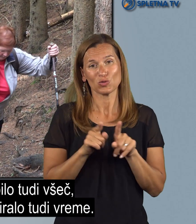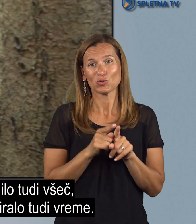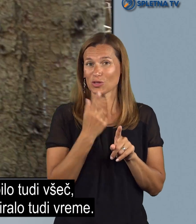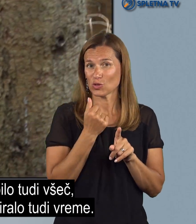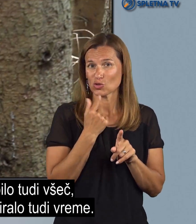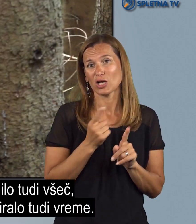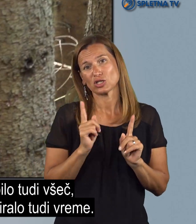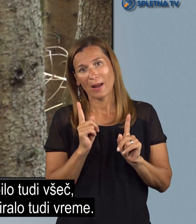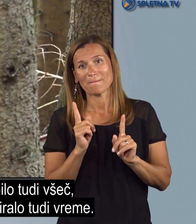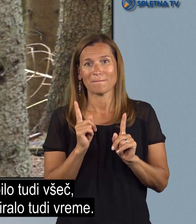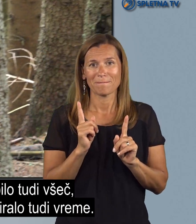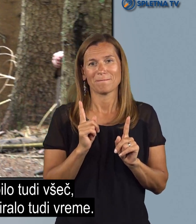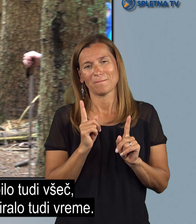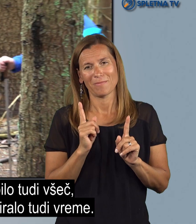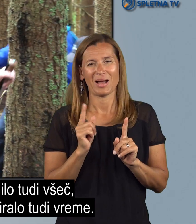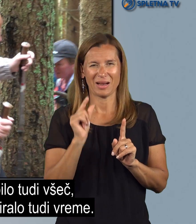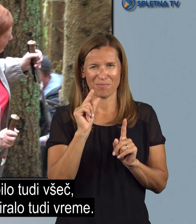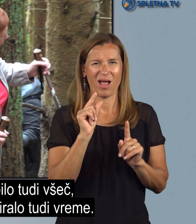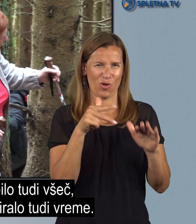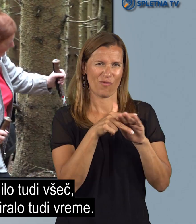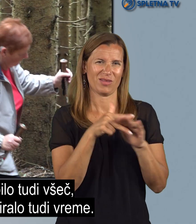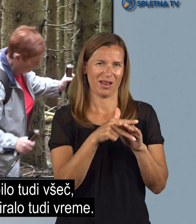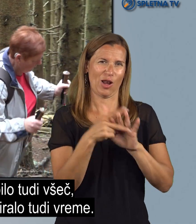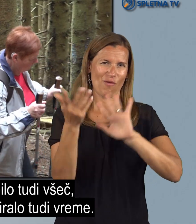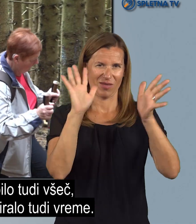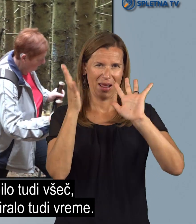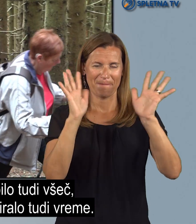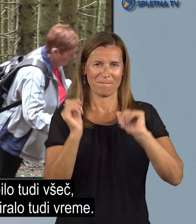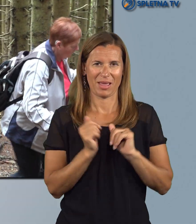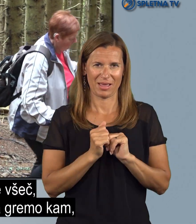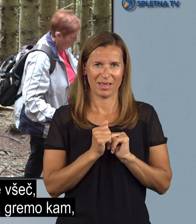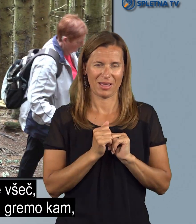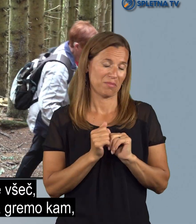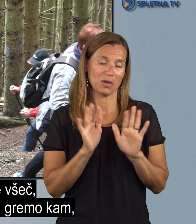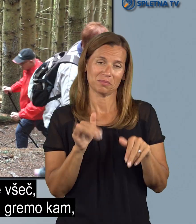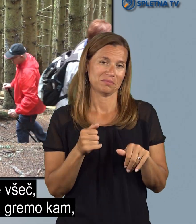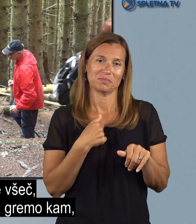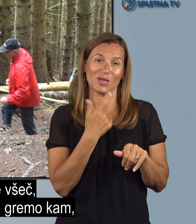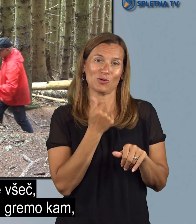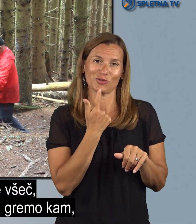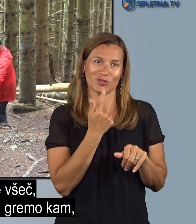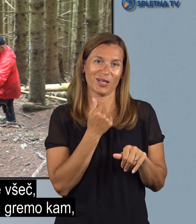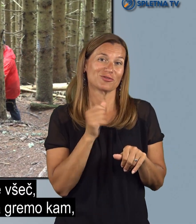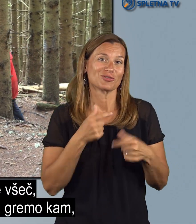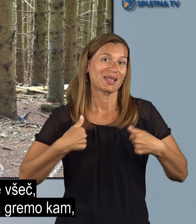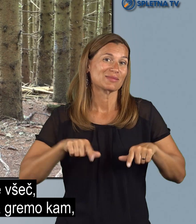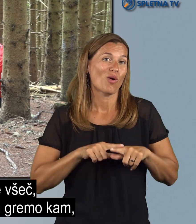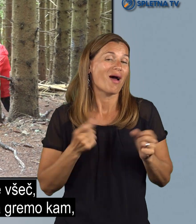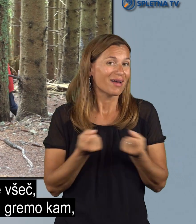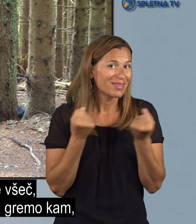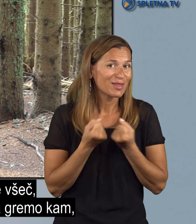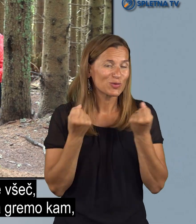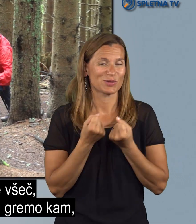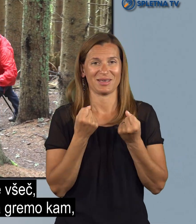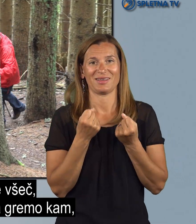všeč, ampak malo je oviralo tudi vreme, ampak mi je všeč, da smo aktivni,